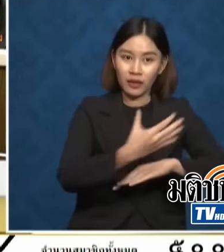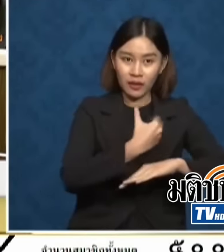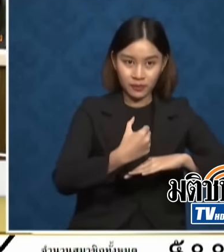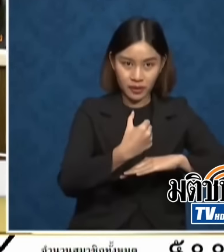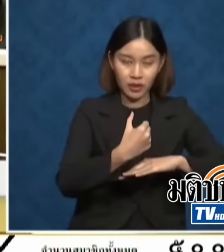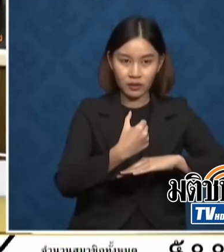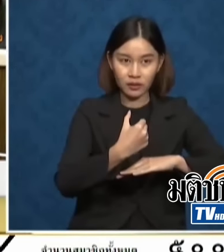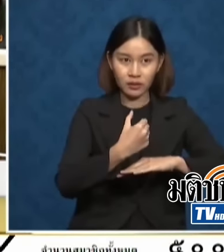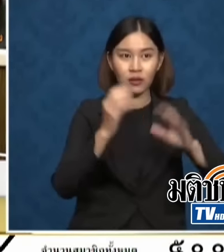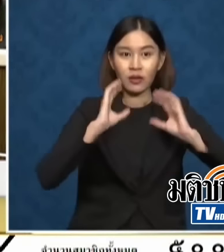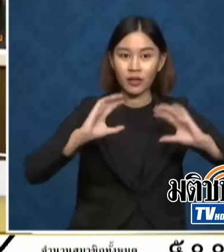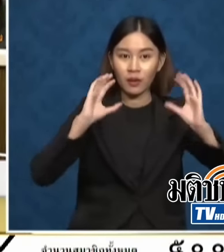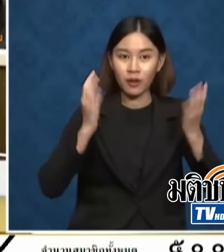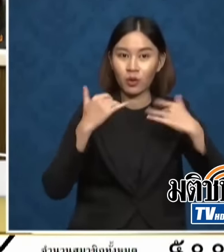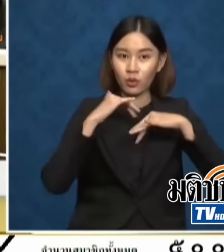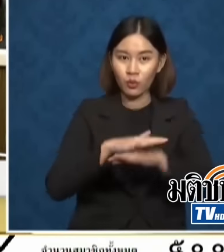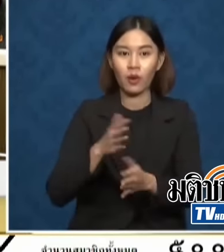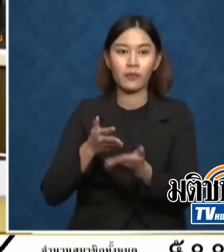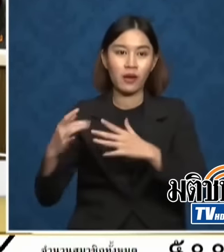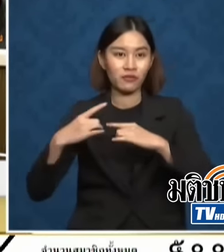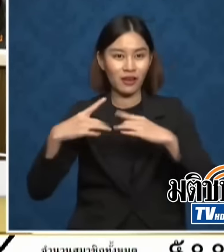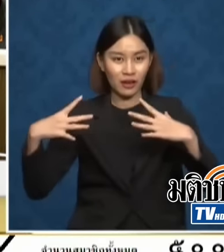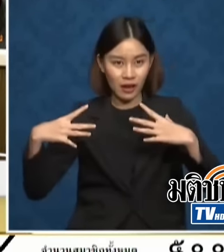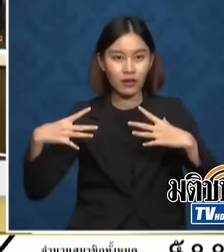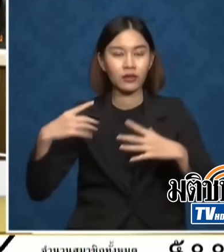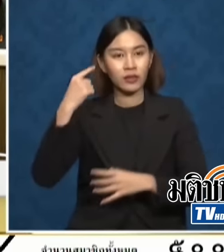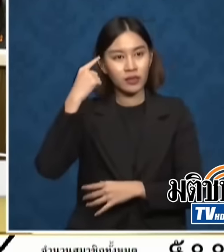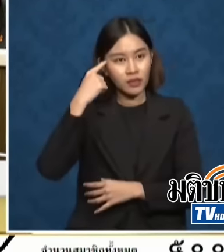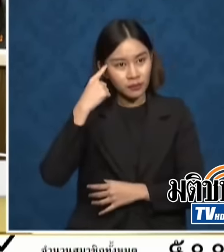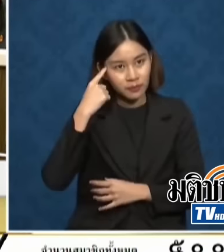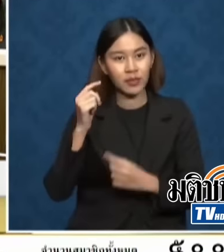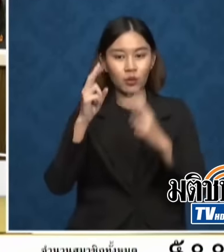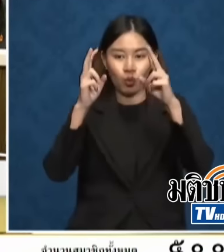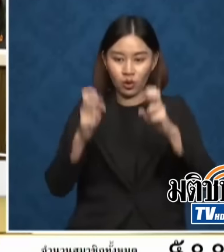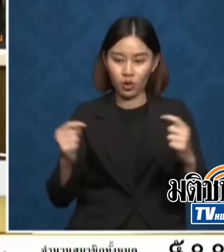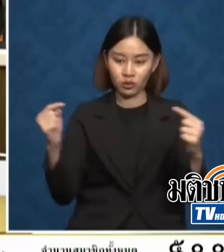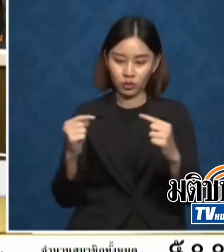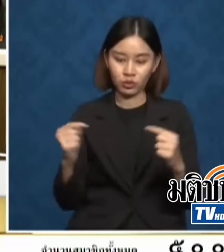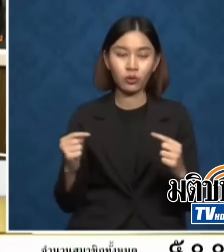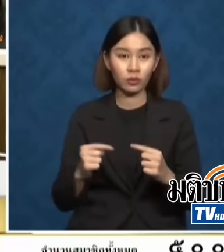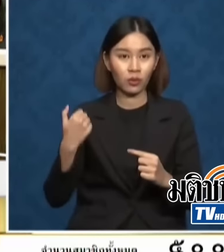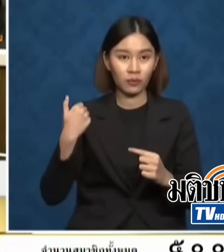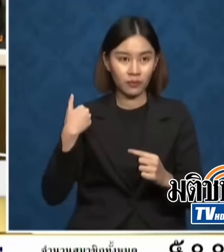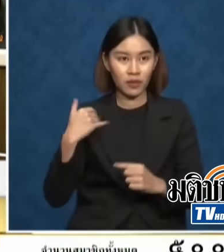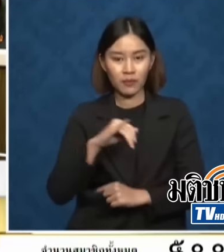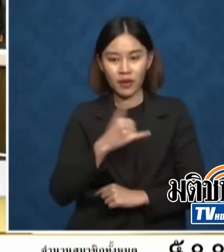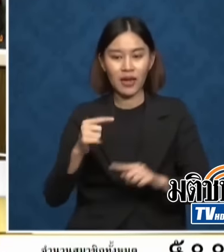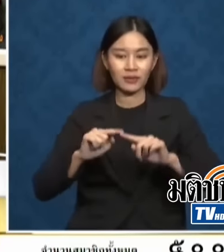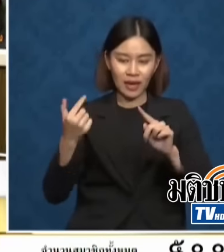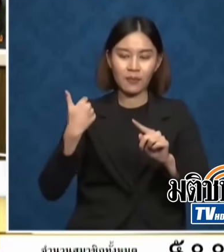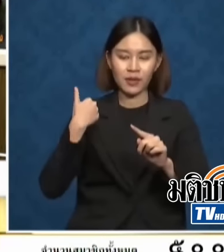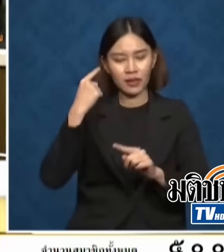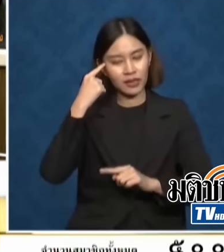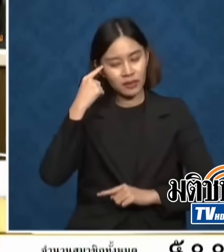การเมืองร่วมรัฐบาลพรรคการเมืองฝ่ายค้านที่มีหลายเรื่องสอดคล้องกันตรงกันมีบางอย่างต่างกันแ